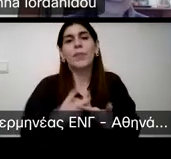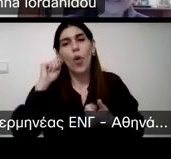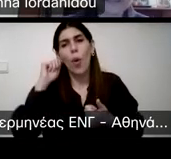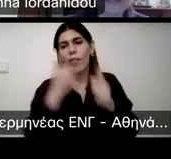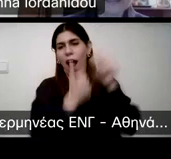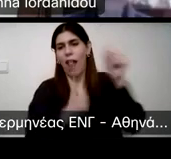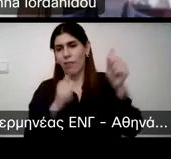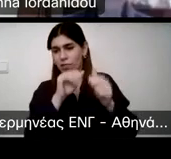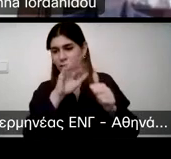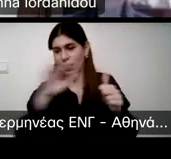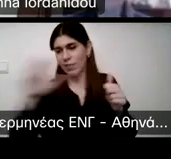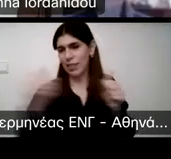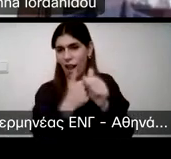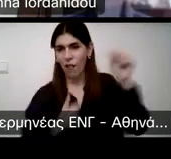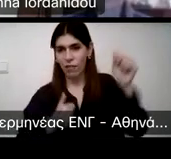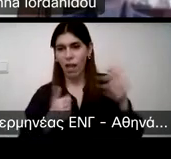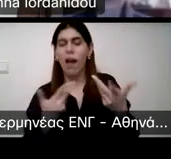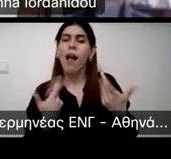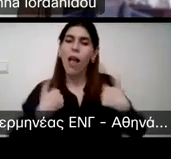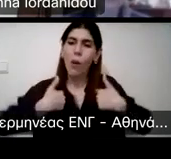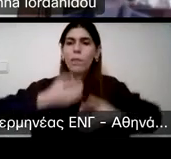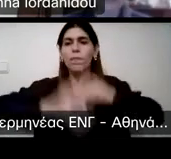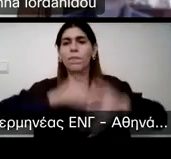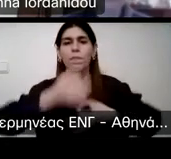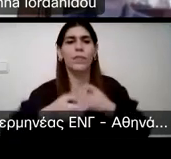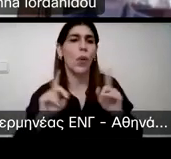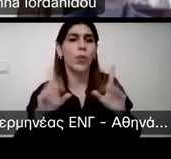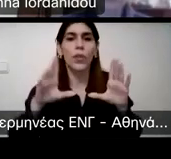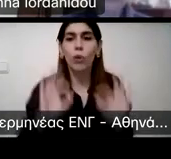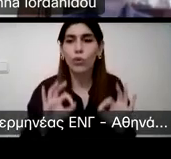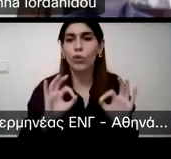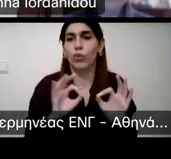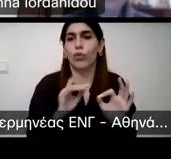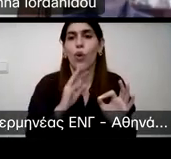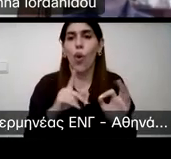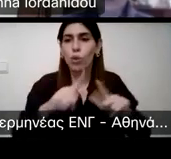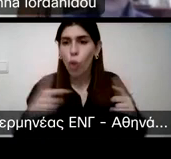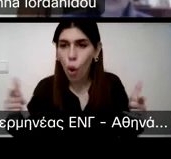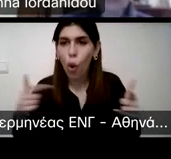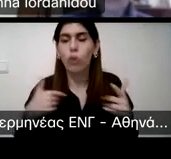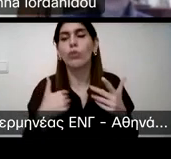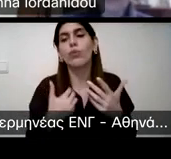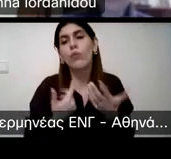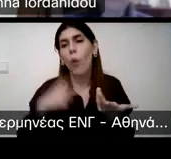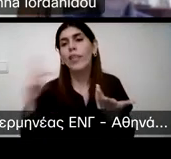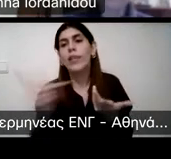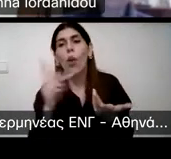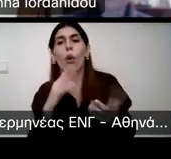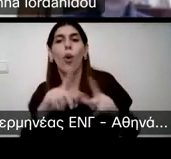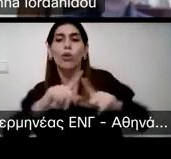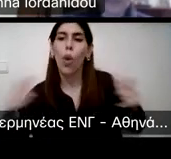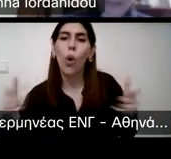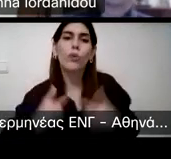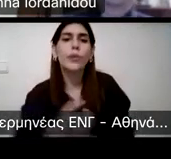αλλά ως γλωσσολόγος, λεξικογράφος, κοινωνιογλωσσολόγος, θεωρούσα ότι θα πρέπει